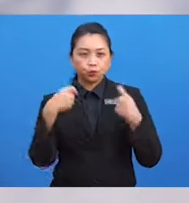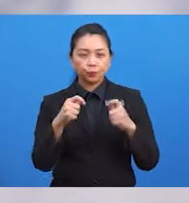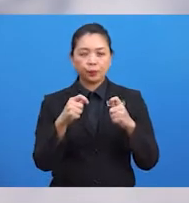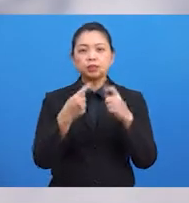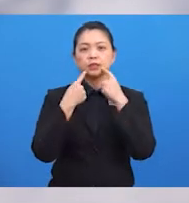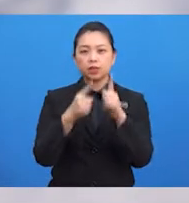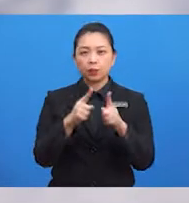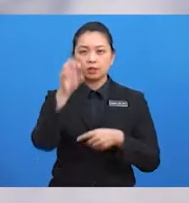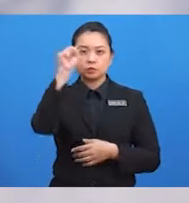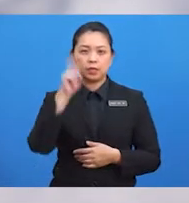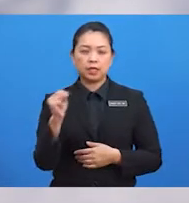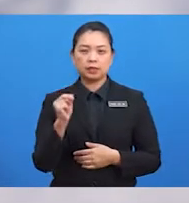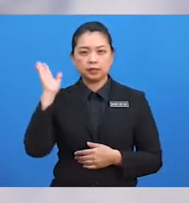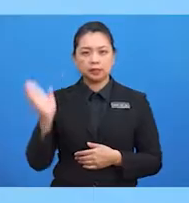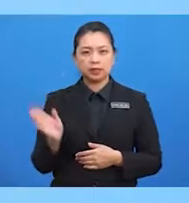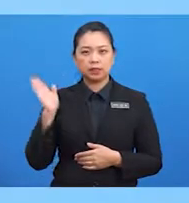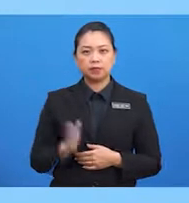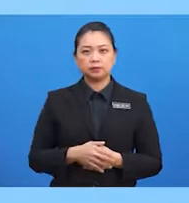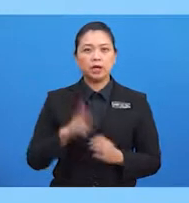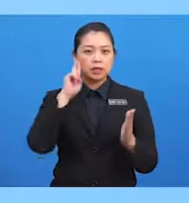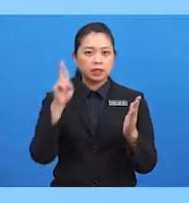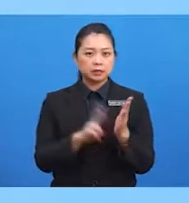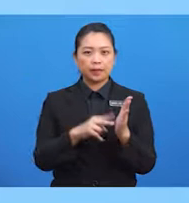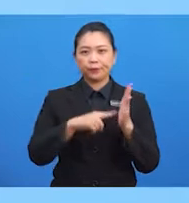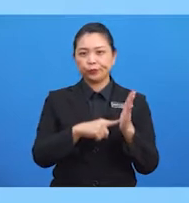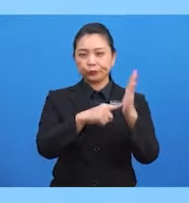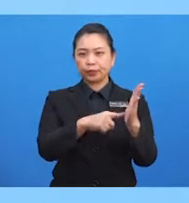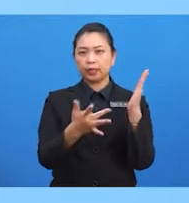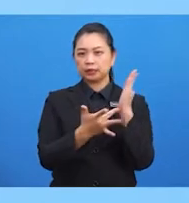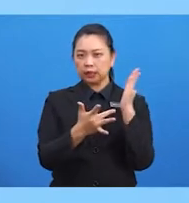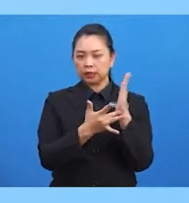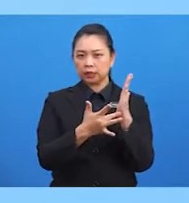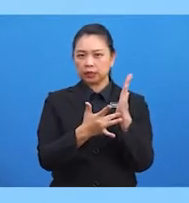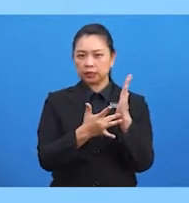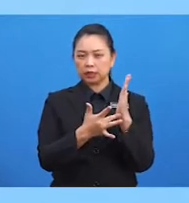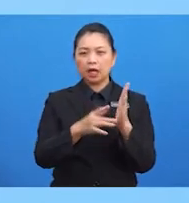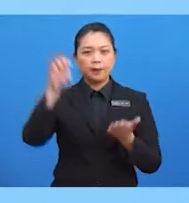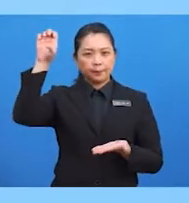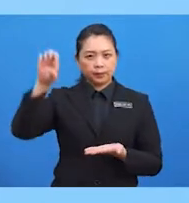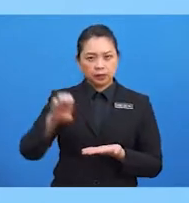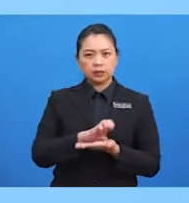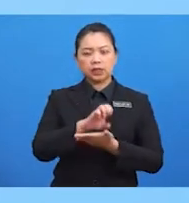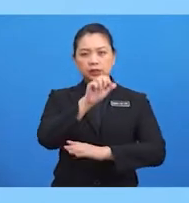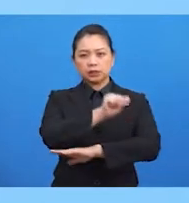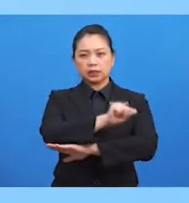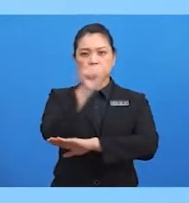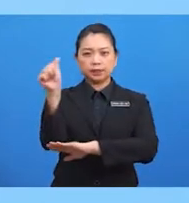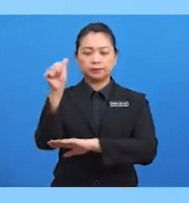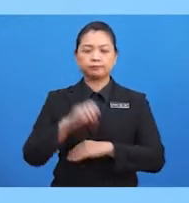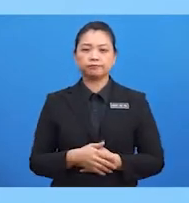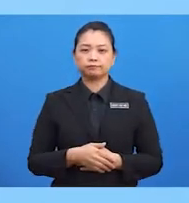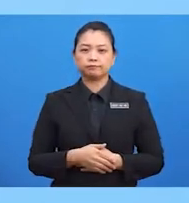Cuba jawab soalan ini. Rajah menunjukkan teknologi penerokaan angkasa